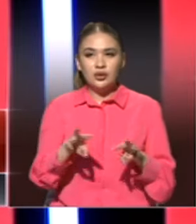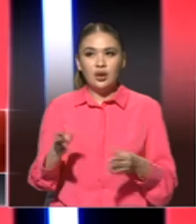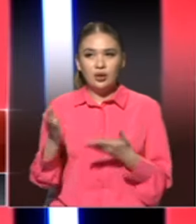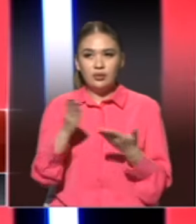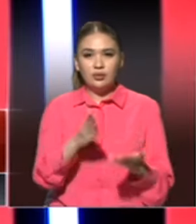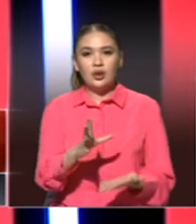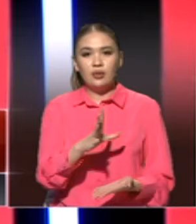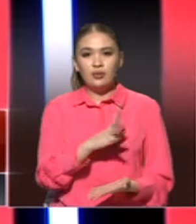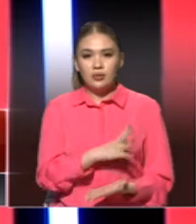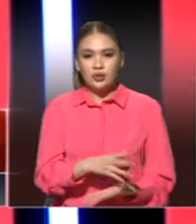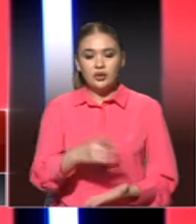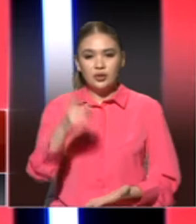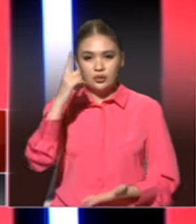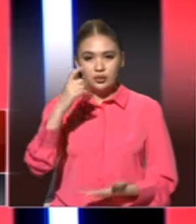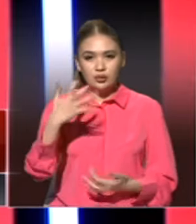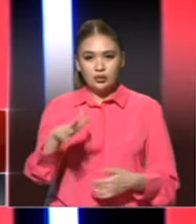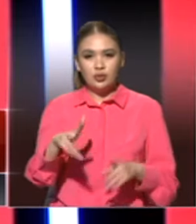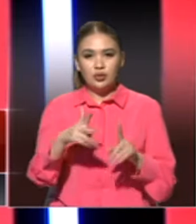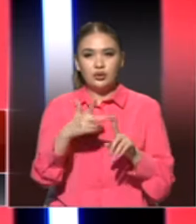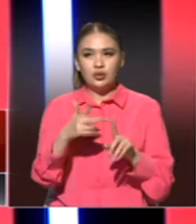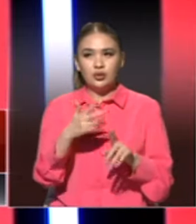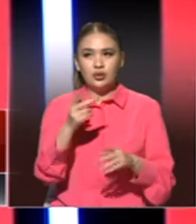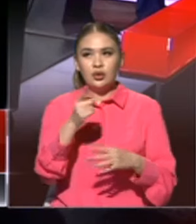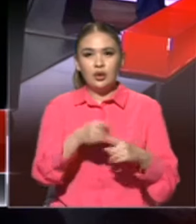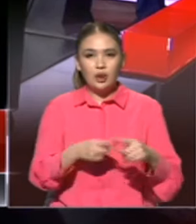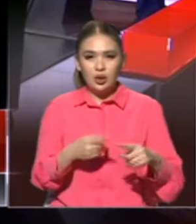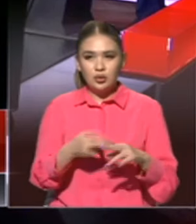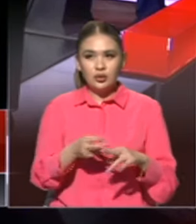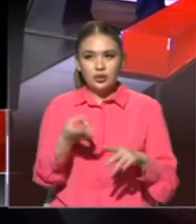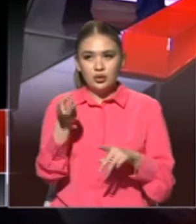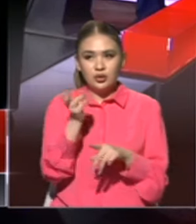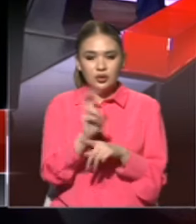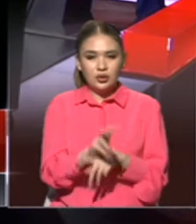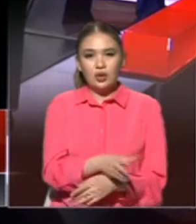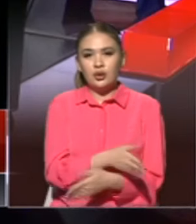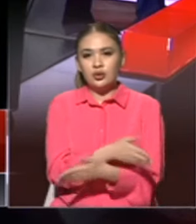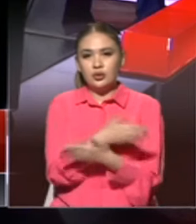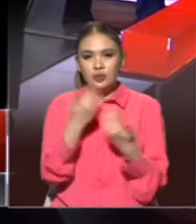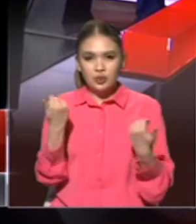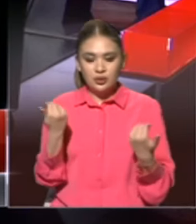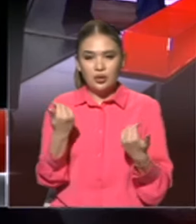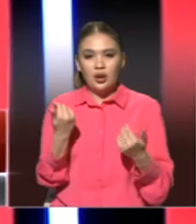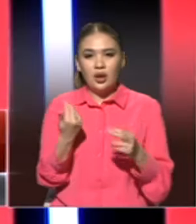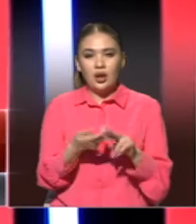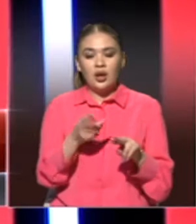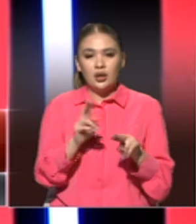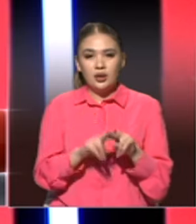едік. Міне хабарымыздың үшінші бөлігіне дейін келеді, әне келеді, мені келеді деген маманымыз келмей қалды. Әйтпесе